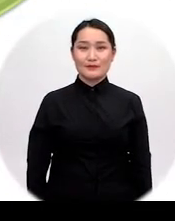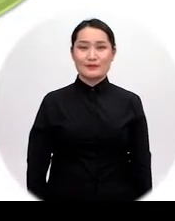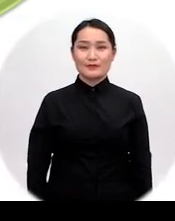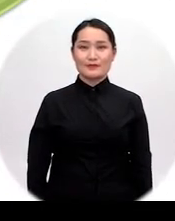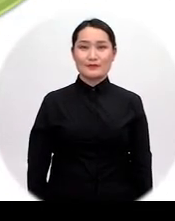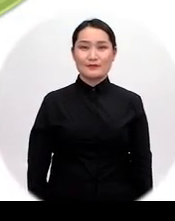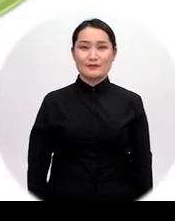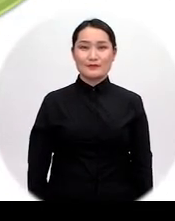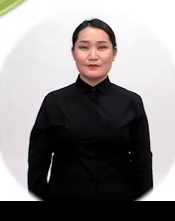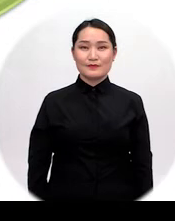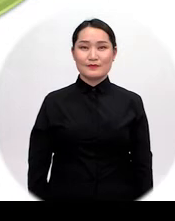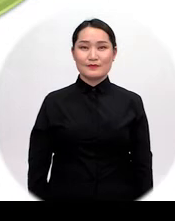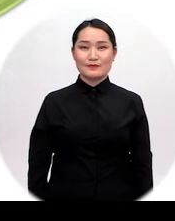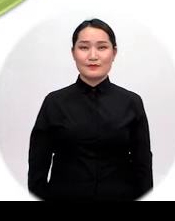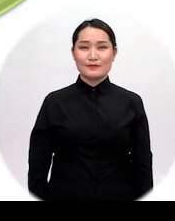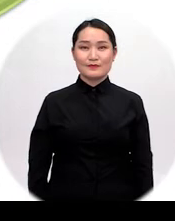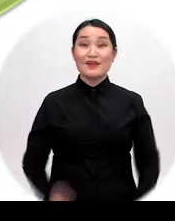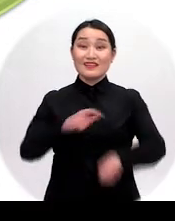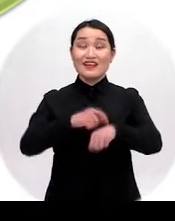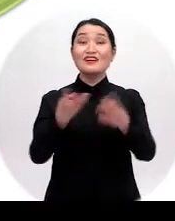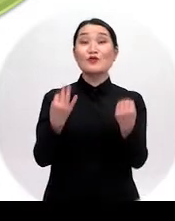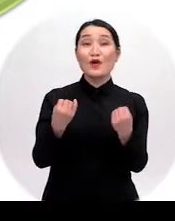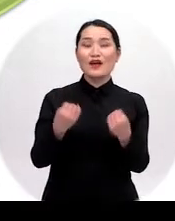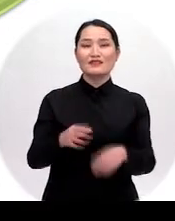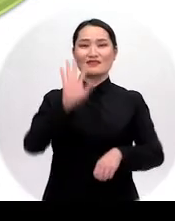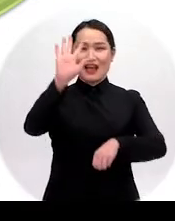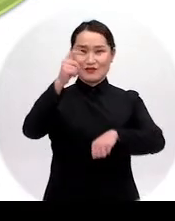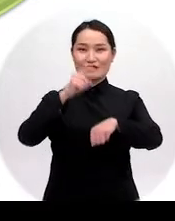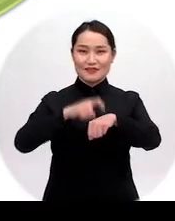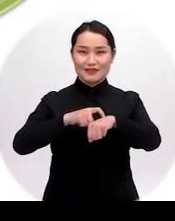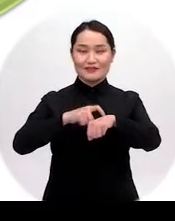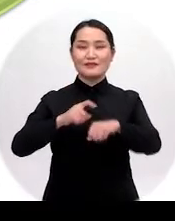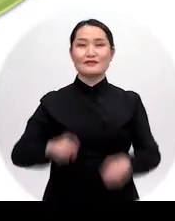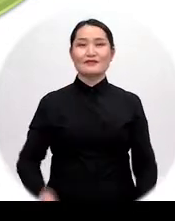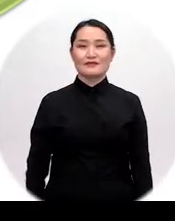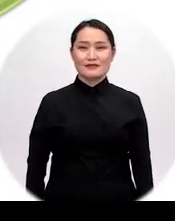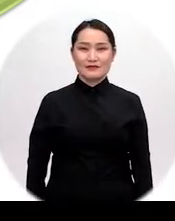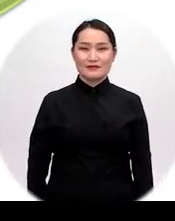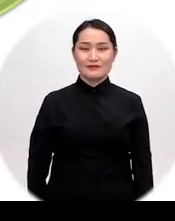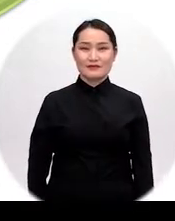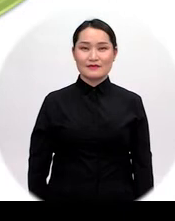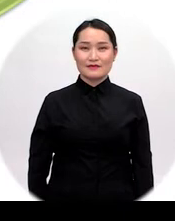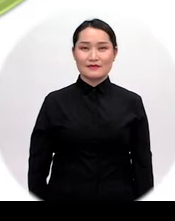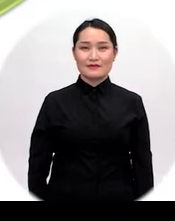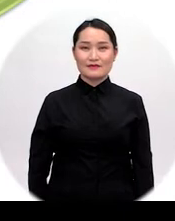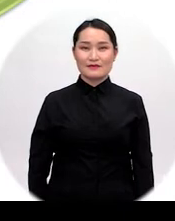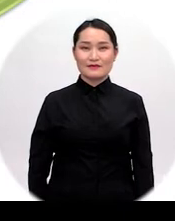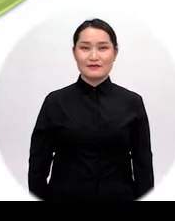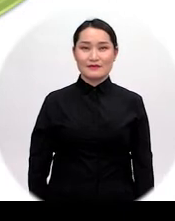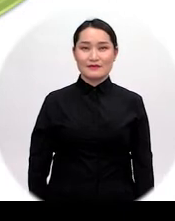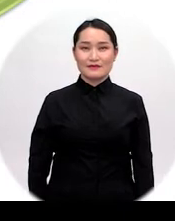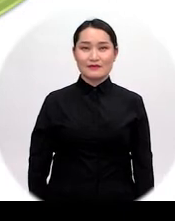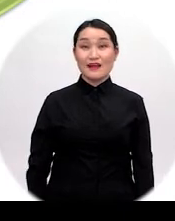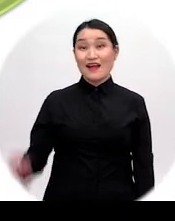нэг бүтэн эргэлээ. Хэдэн цаг дээр очисон бэ хүүхдүүд ээ? 5 цаг дээр. За тэгвэл